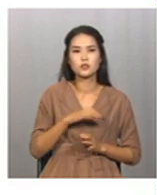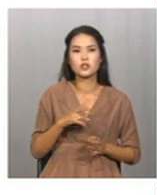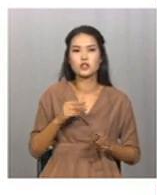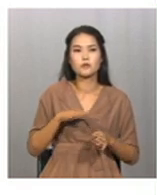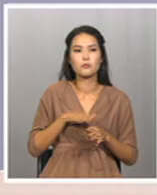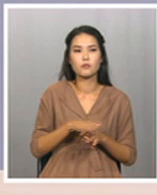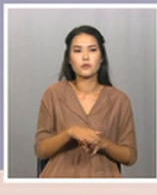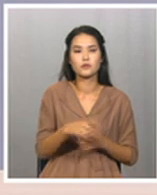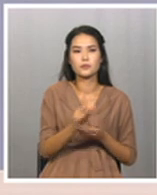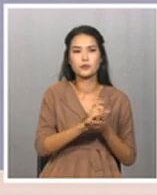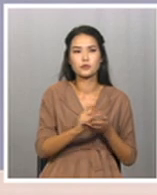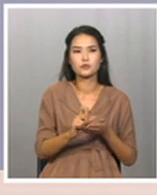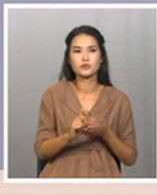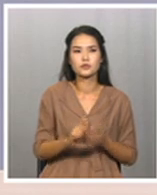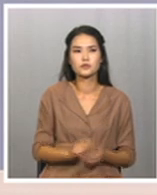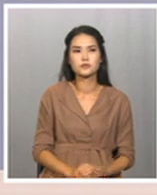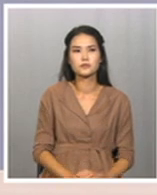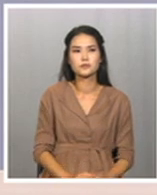неполные предложения.